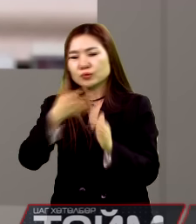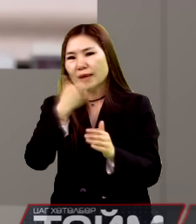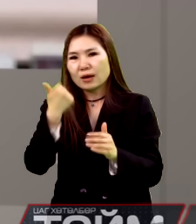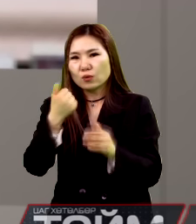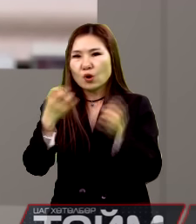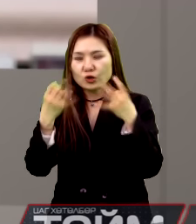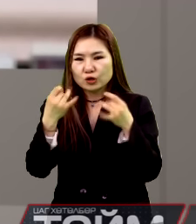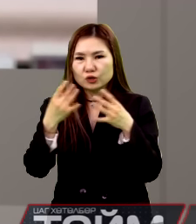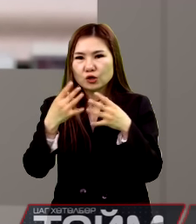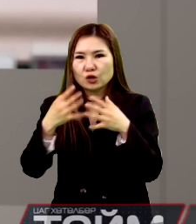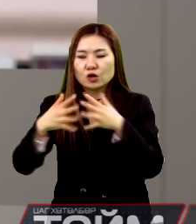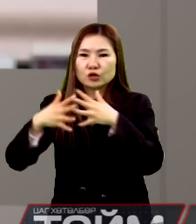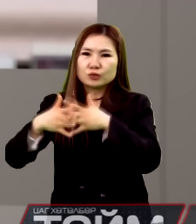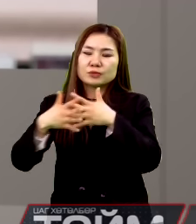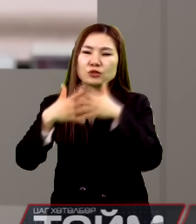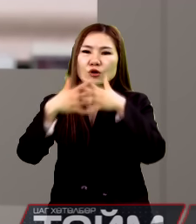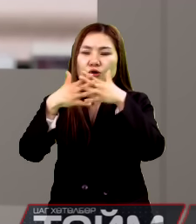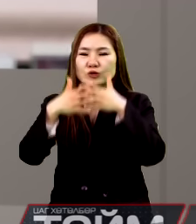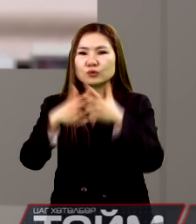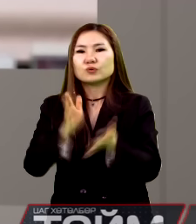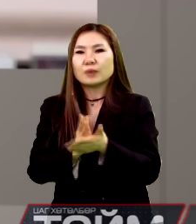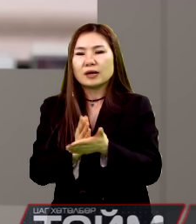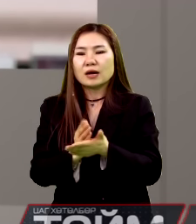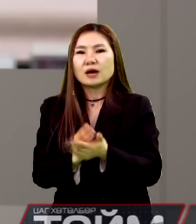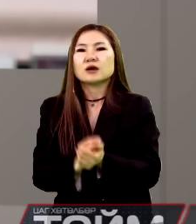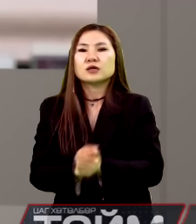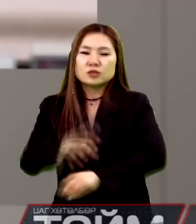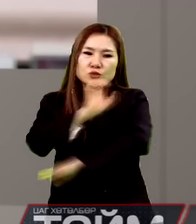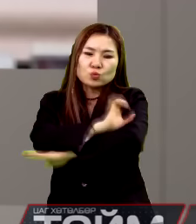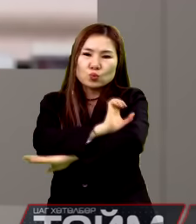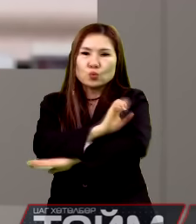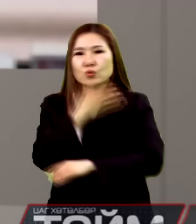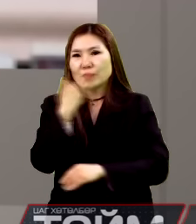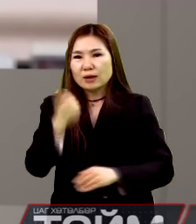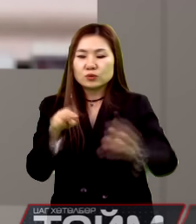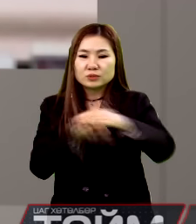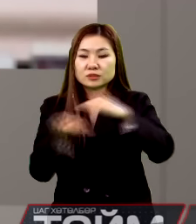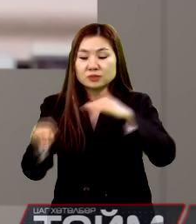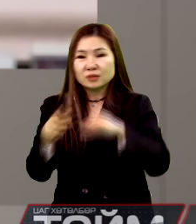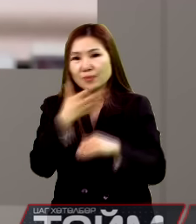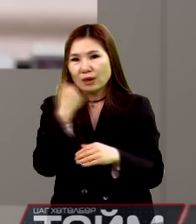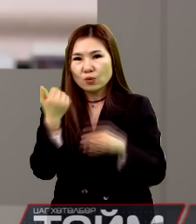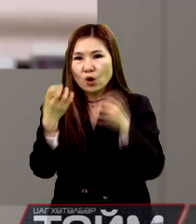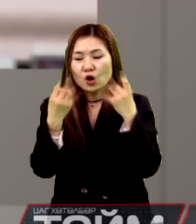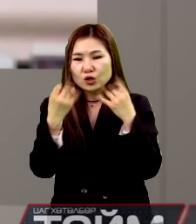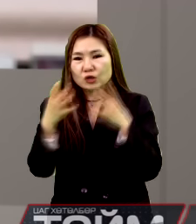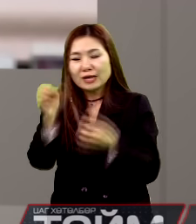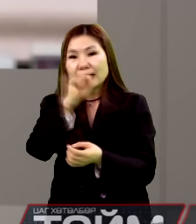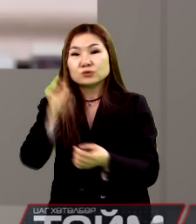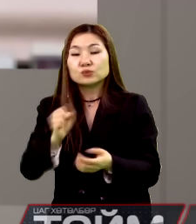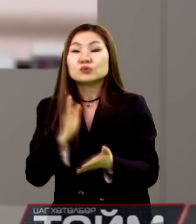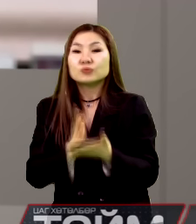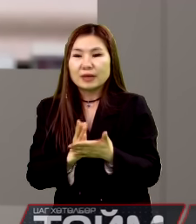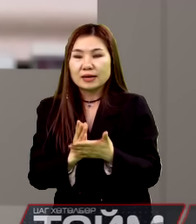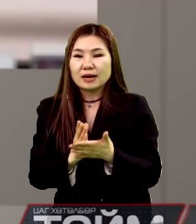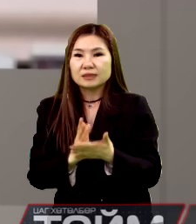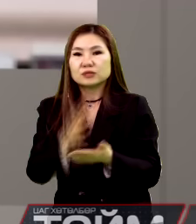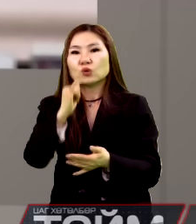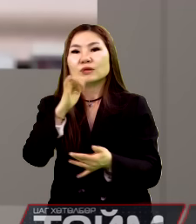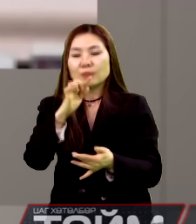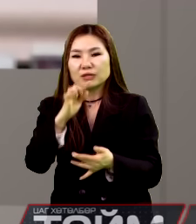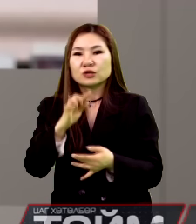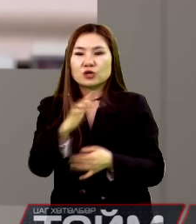те олон мянган одоо орон сууцны хороолд өрж байгаа мөртлөө ганц сургуульгүй улсын цэцэрлэггүйгээр яарамгт маш олон мянган иргэдийн асуудал байна. Одоо